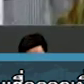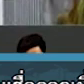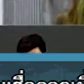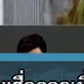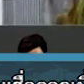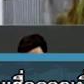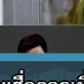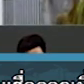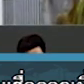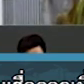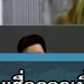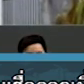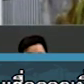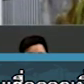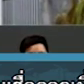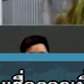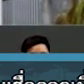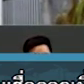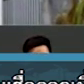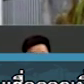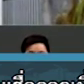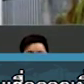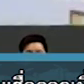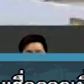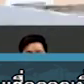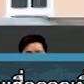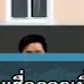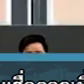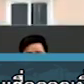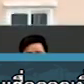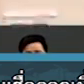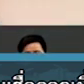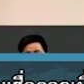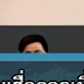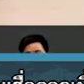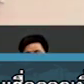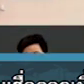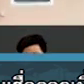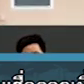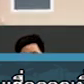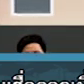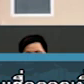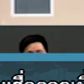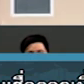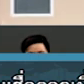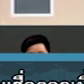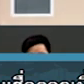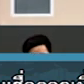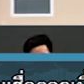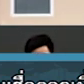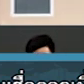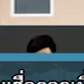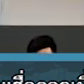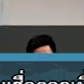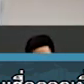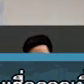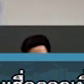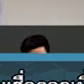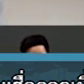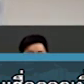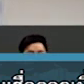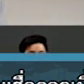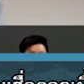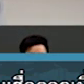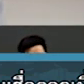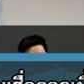ปีเงินงวดปีแรกเพียงล้านละ 2,500 บาทต่อเดือนเท่านั้น หลังจากคณะรัฐมนตรีเห็นชอบมาตร